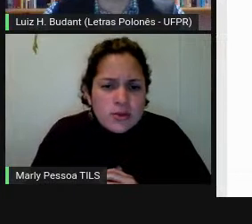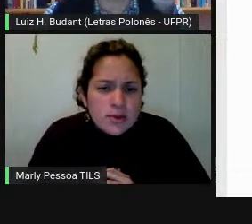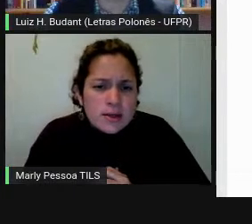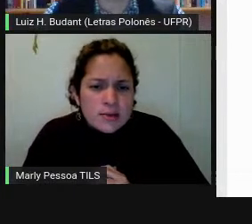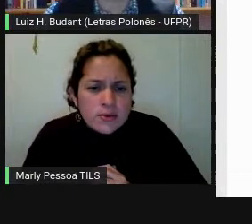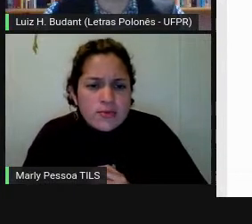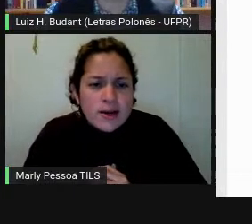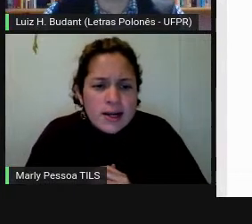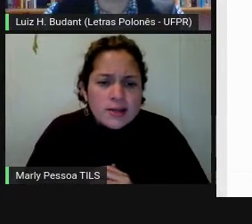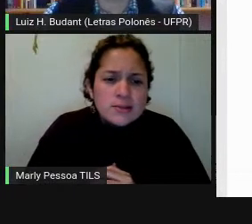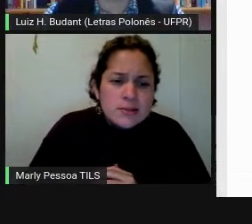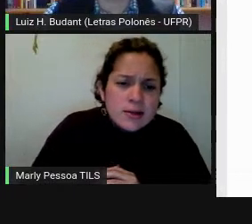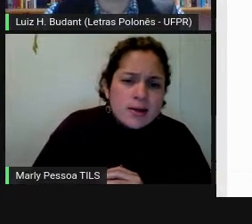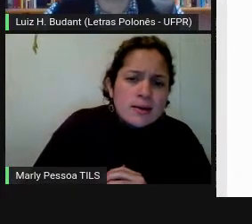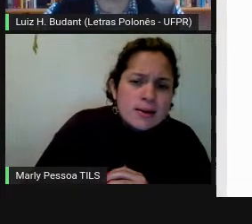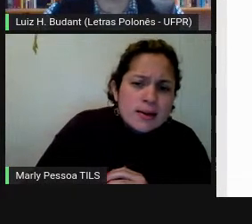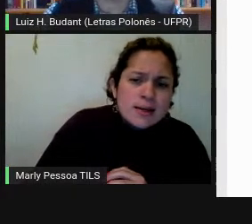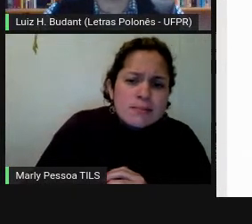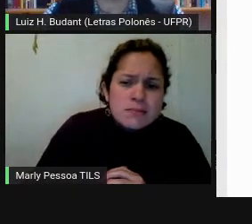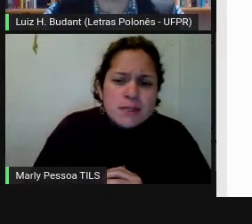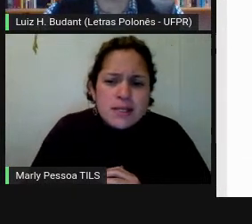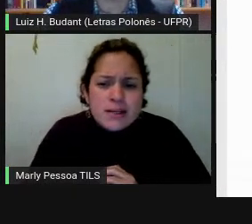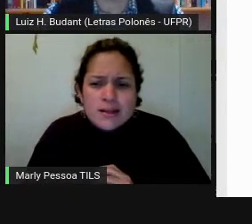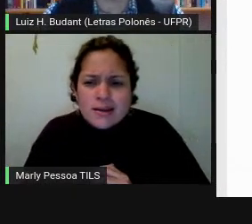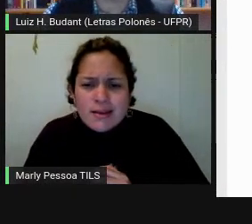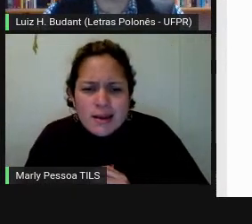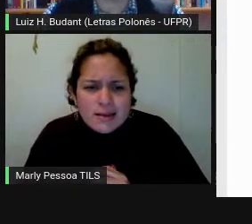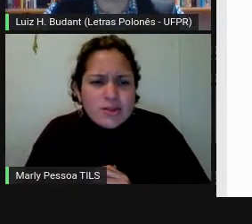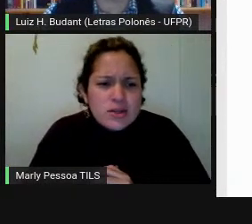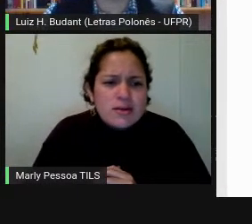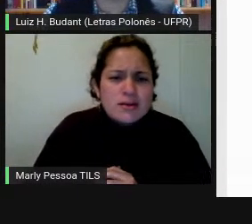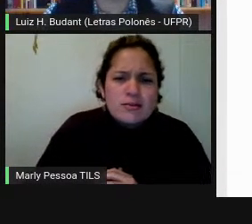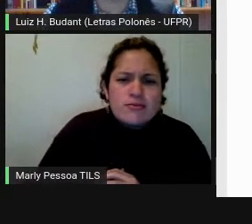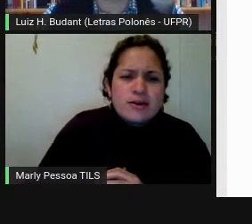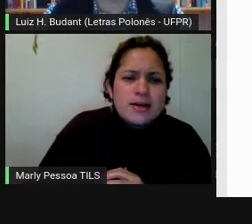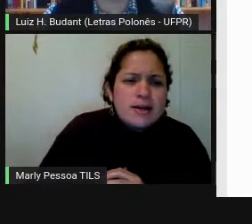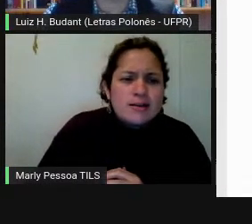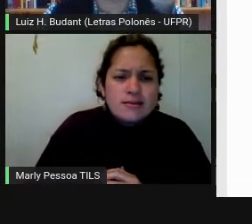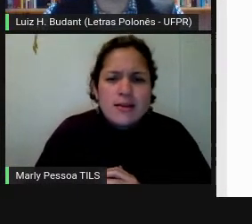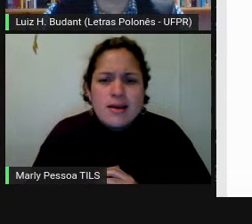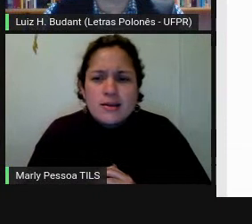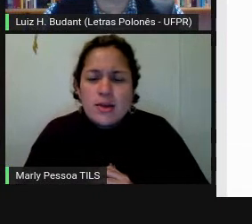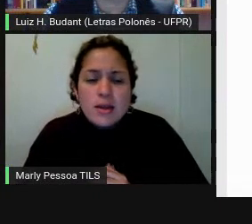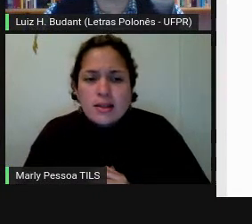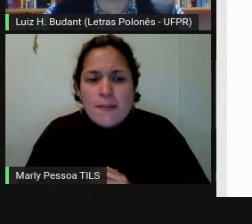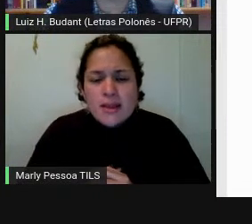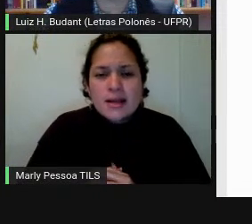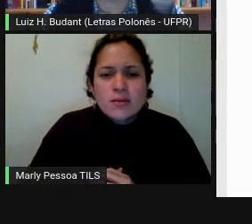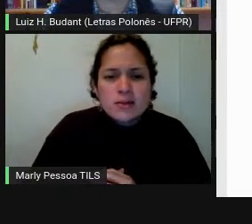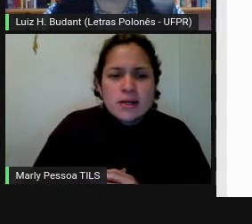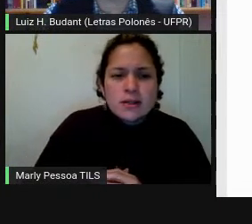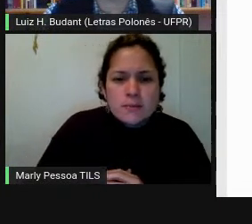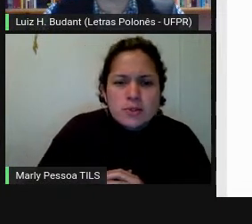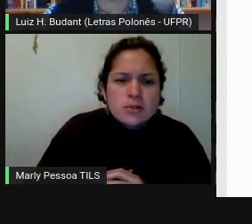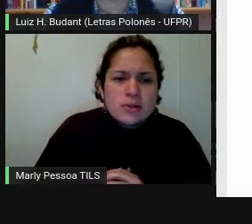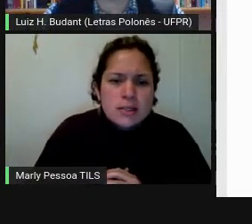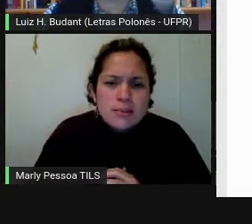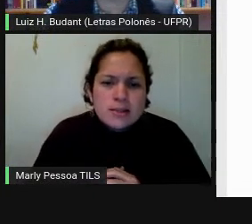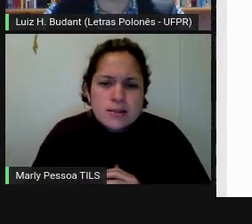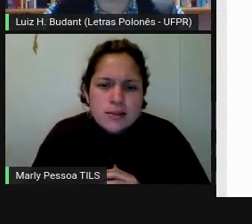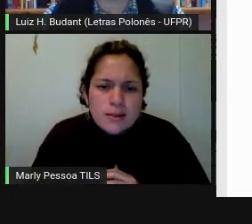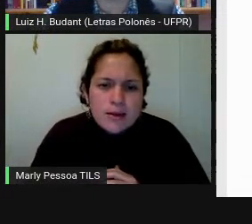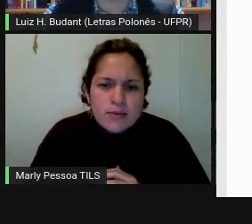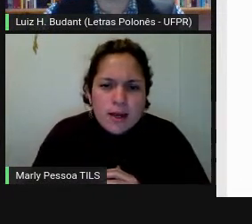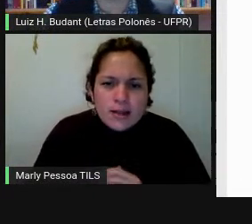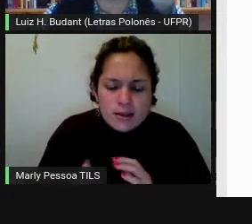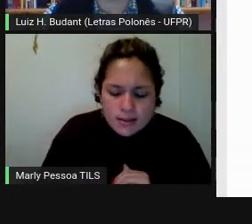Andrzej, Tomasz i te, które Państwo widzą, ale także nie tylko biblijne, lecz również